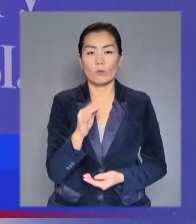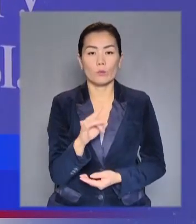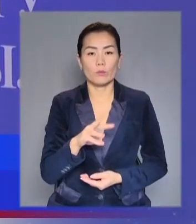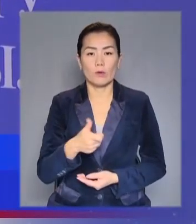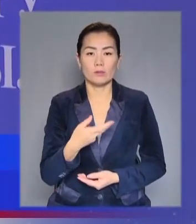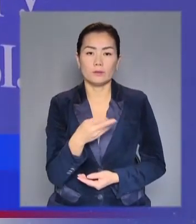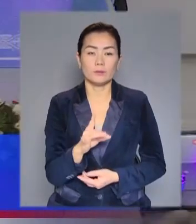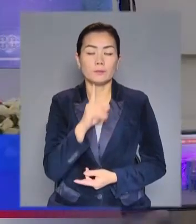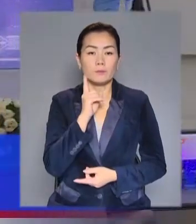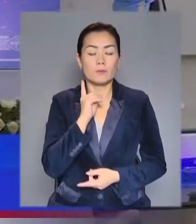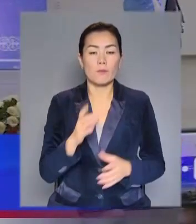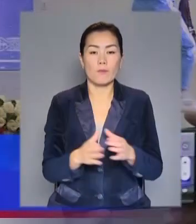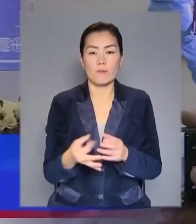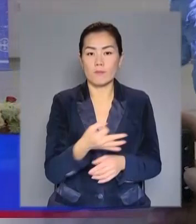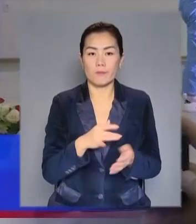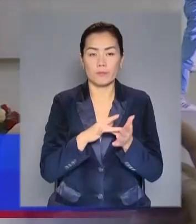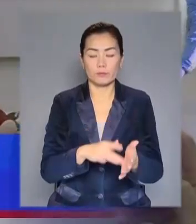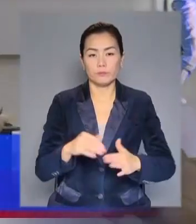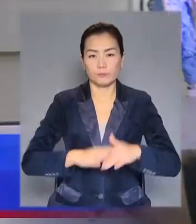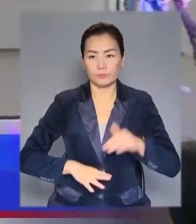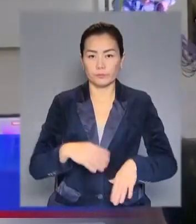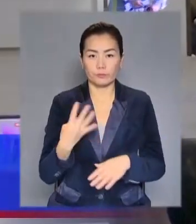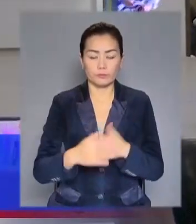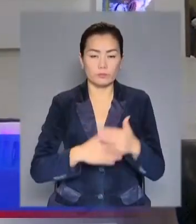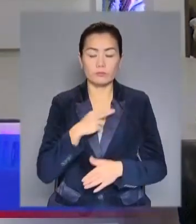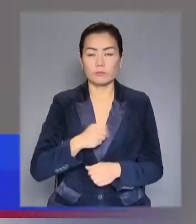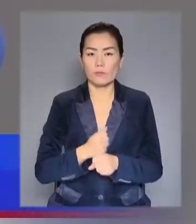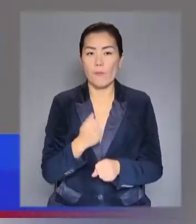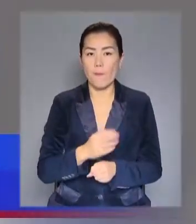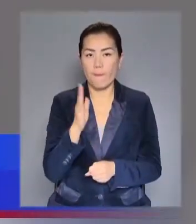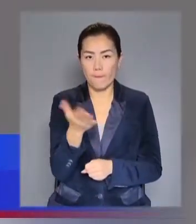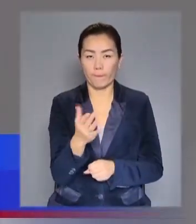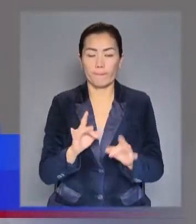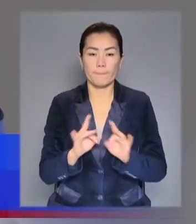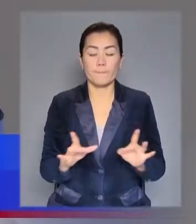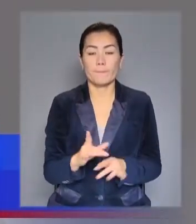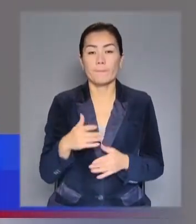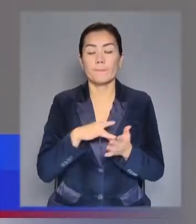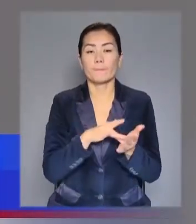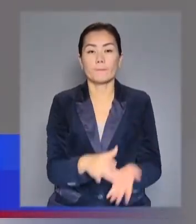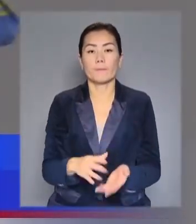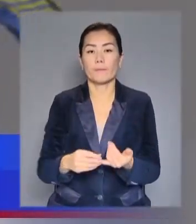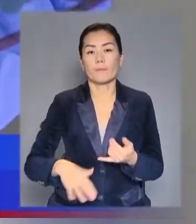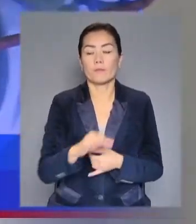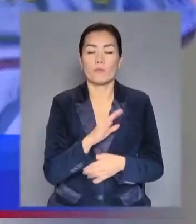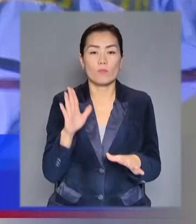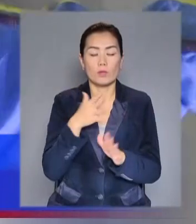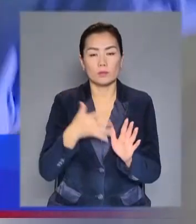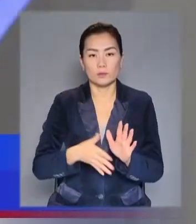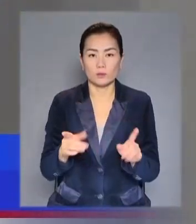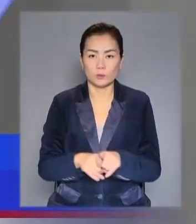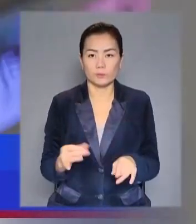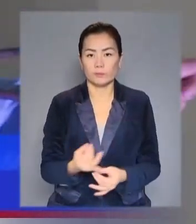Құрманғазы аудандық жас туристер бекеті облыста туризм саласында қарқынды жұмыс істеп келе жатқанын баяндап, саяхаттауға, туған жердің табиғатын